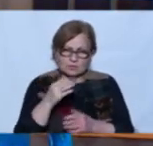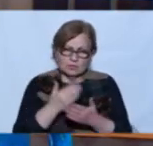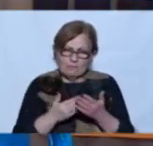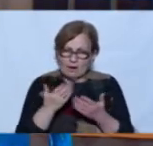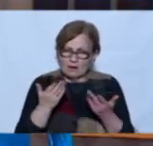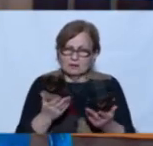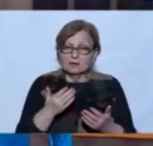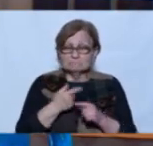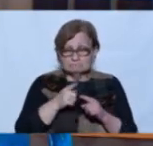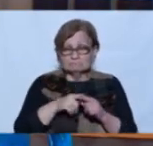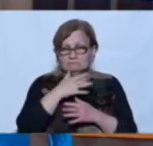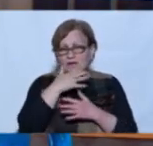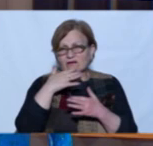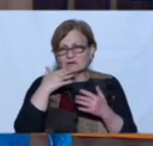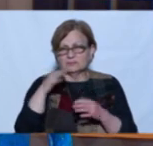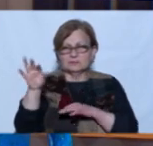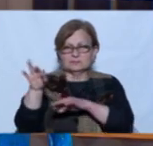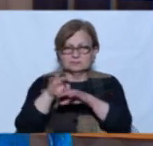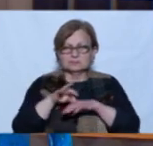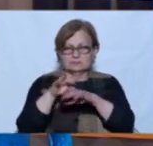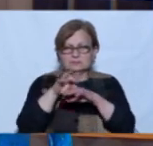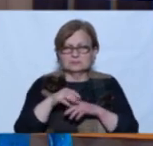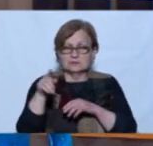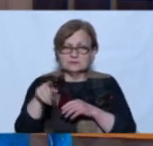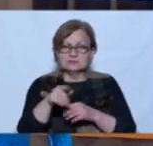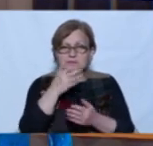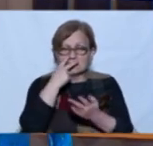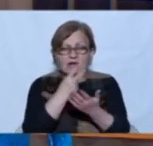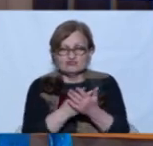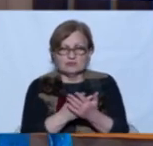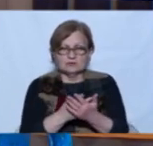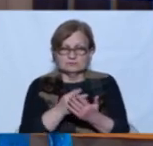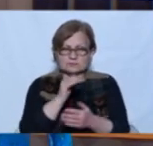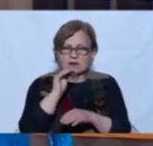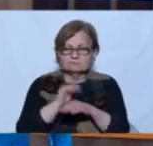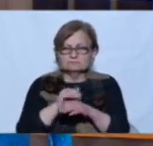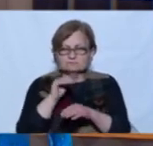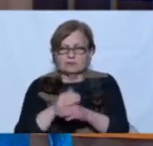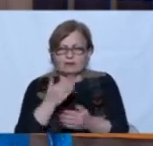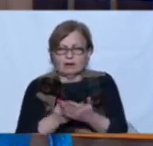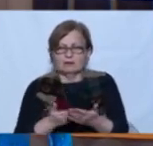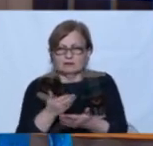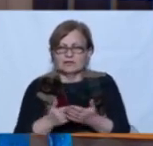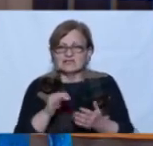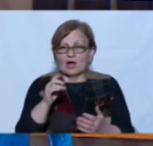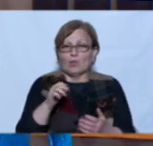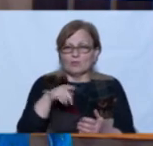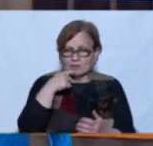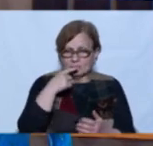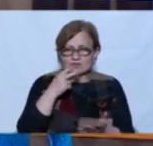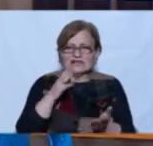ასე მრავალფეროვნად ამყარებს თავის არგუმენტებს მაგალითებით იაკობ